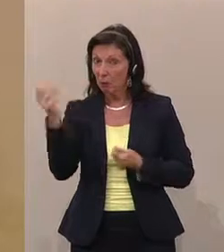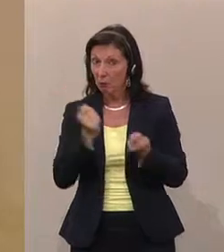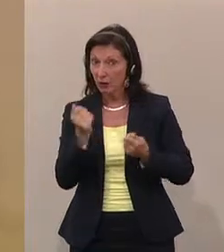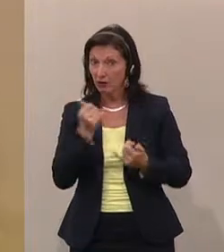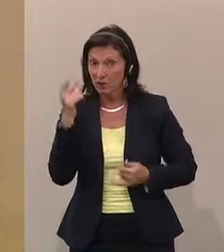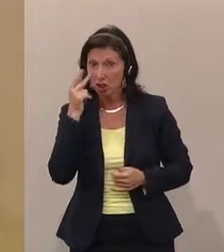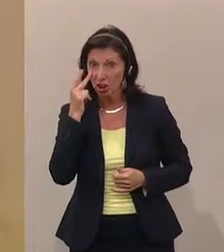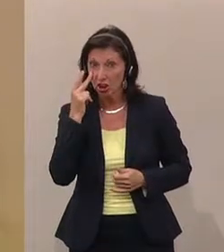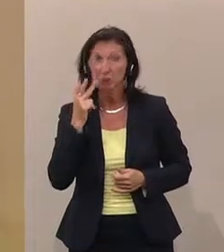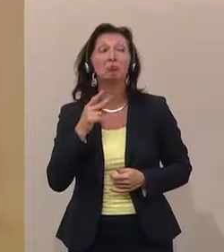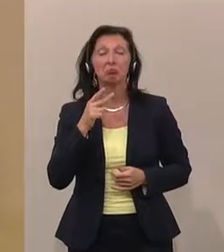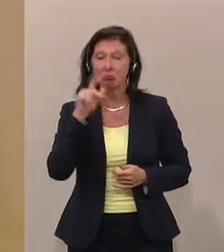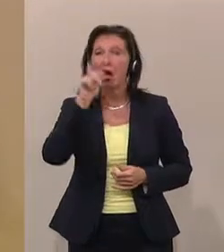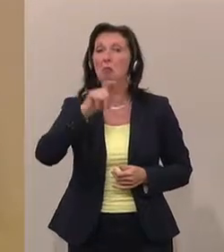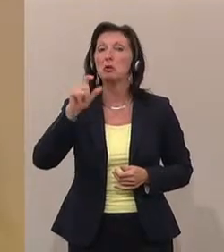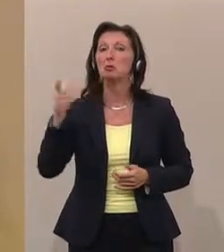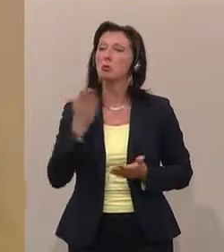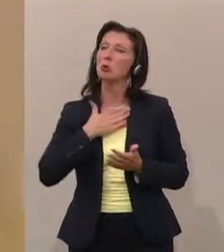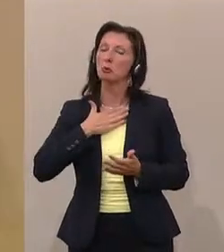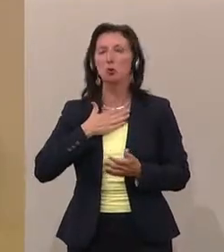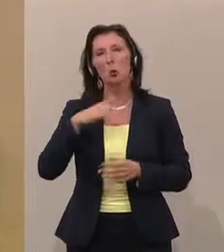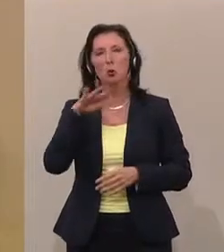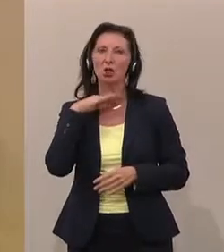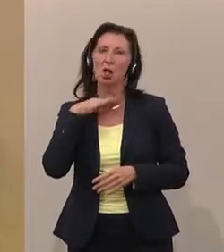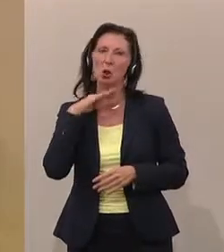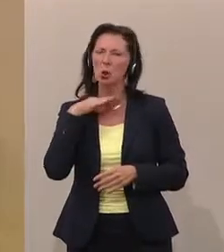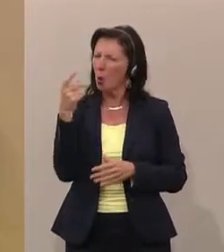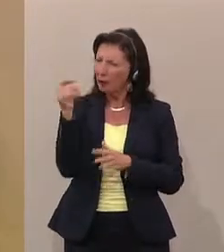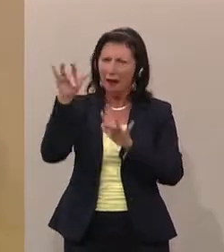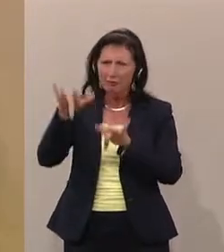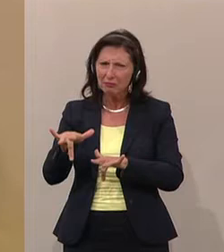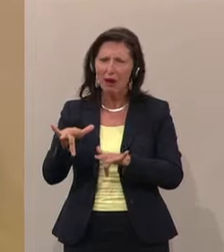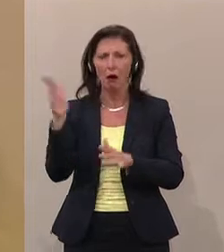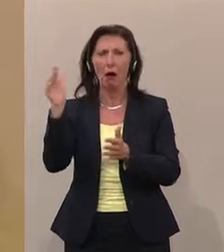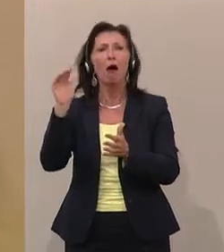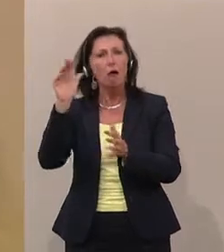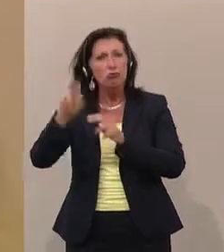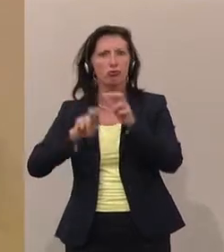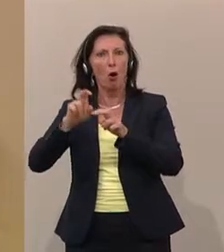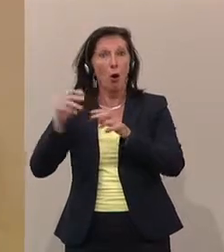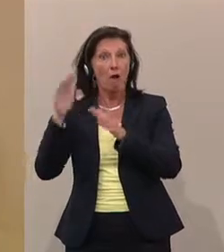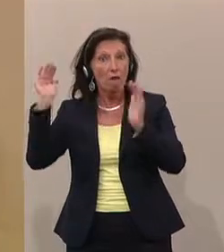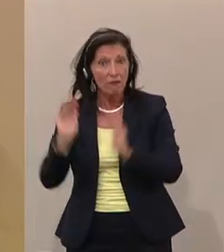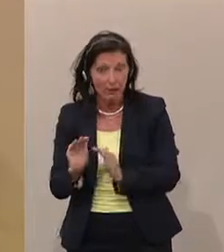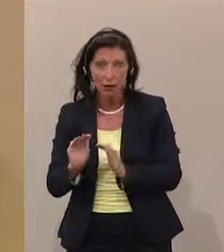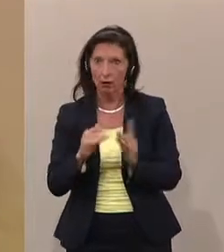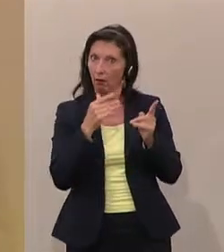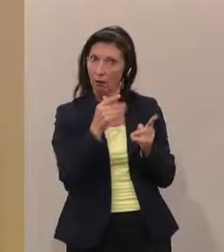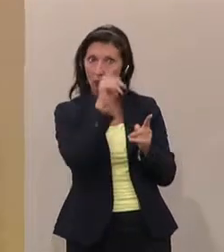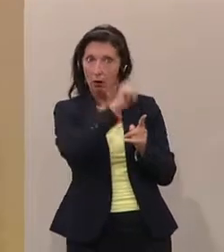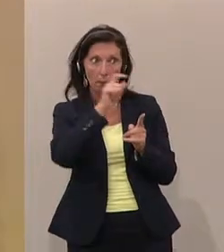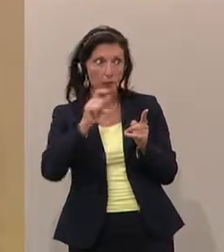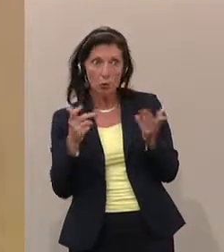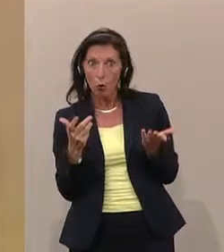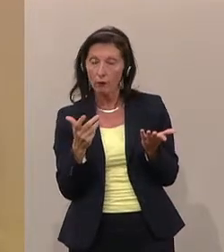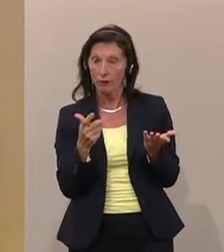die, die eh nur haben, sollen weniger Steuern zahlen und die, die Geld brauchen, weil sie nicht teilhaben können an der Gesellschaft, die kriegen gar nichts.